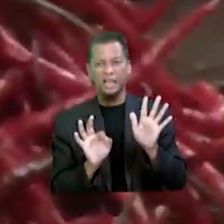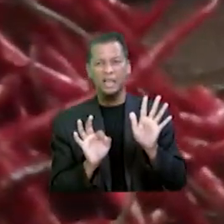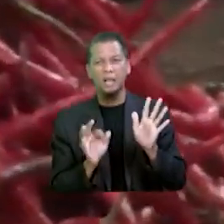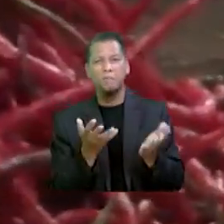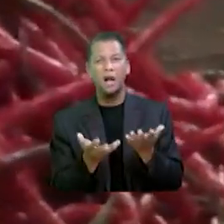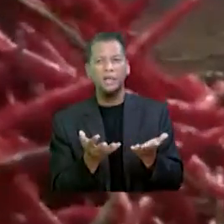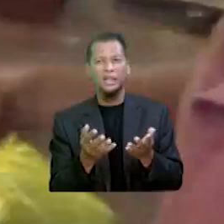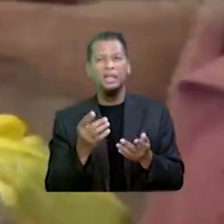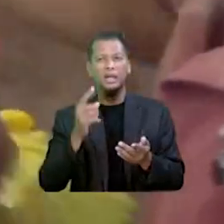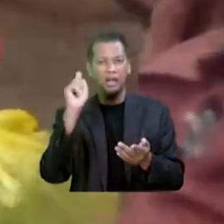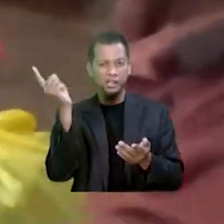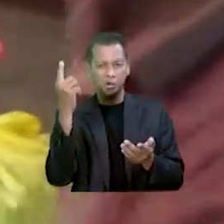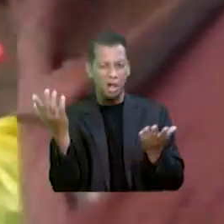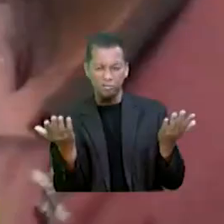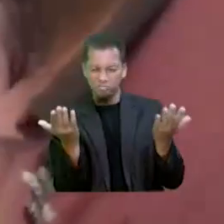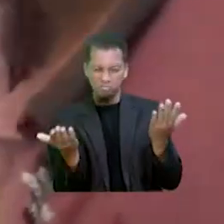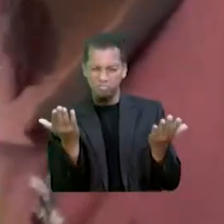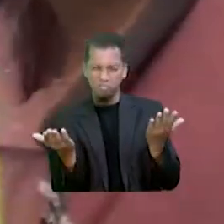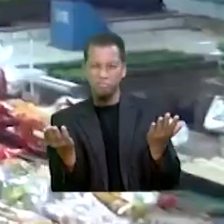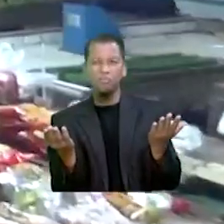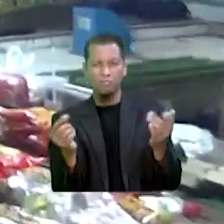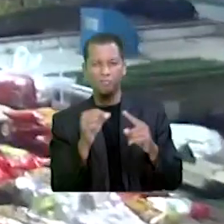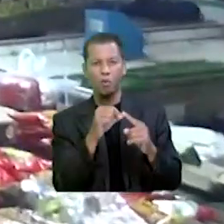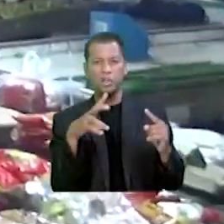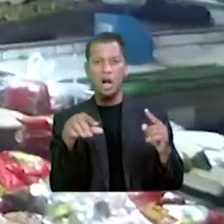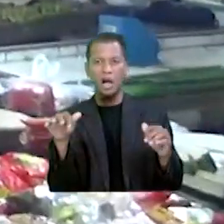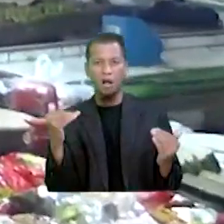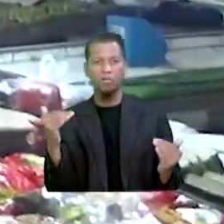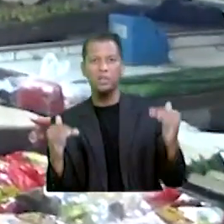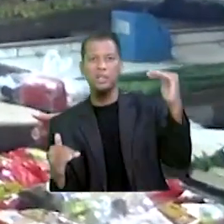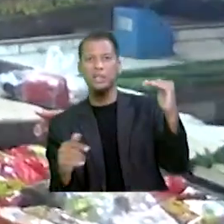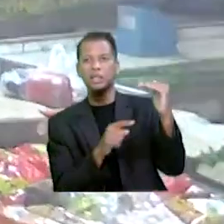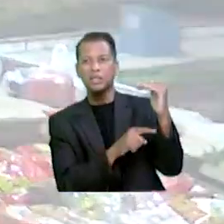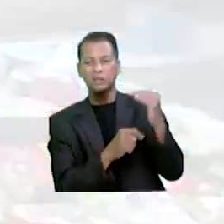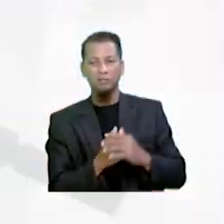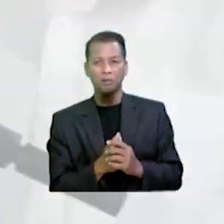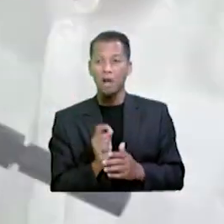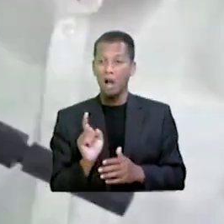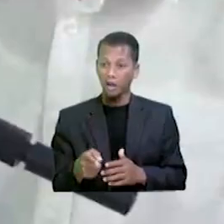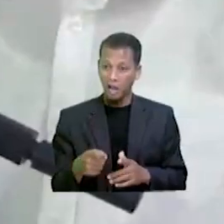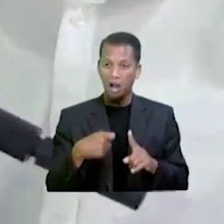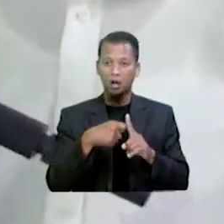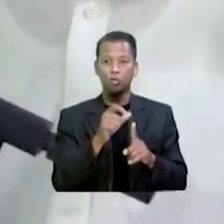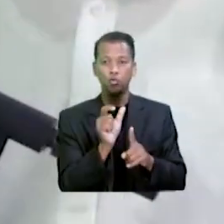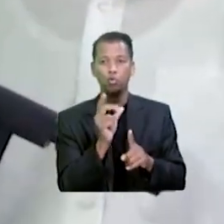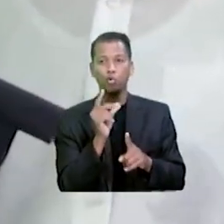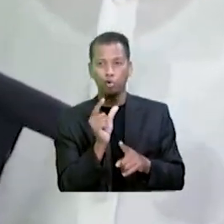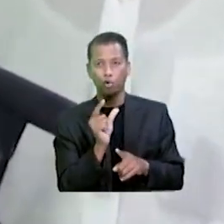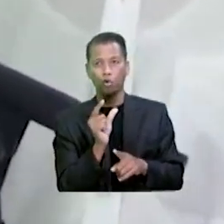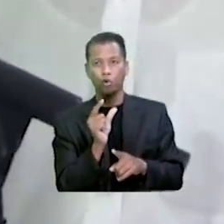Di pasar ini, Erlangga juga menyalurkan kredit usaha rakyat atau KUR untuk para pedagang. Gram daripada KUR